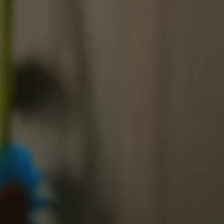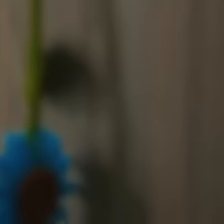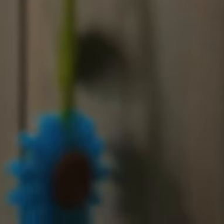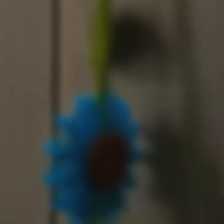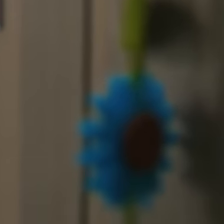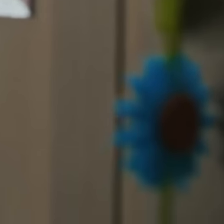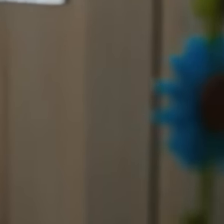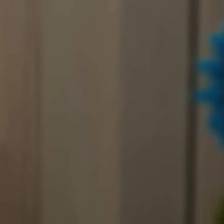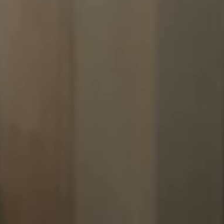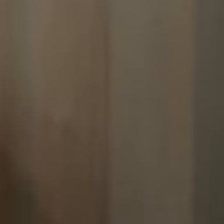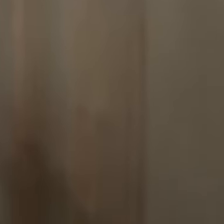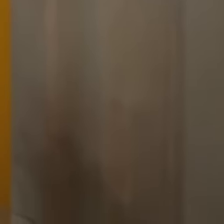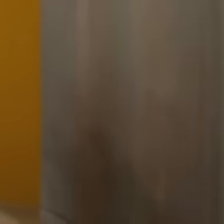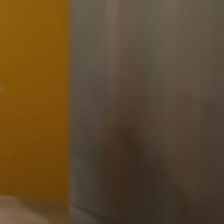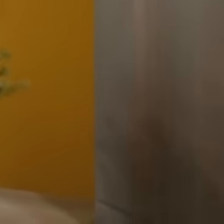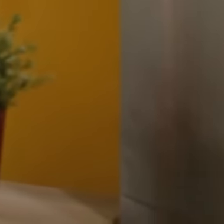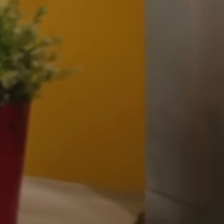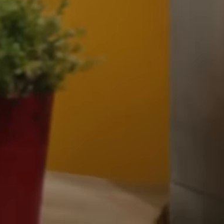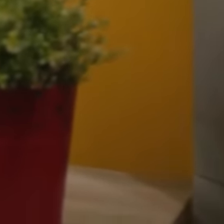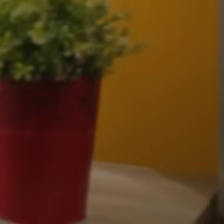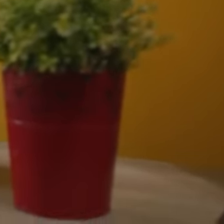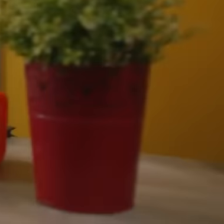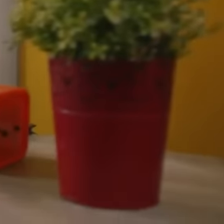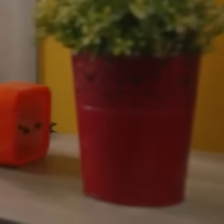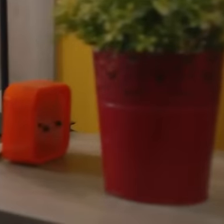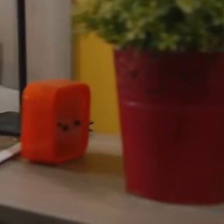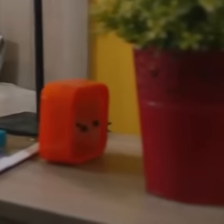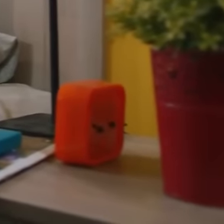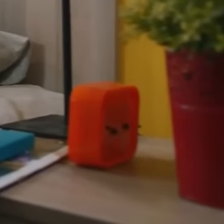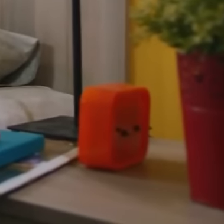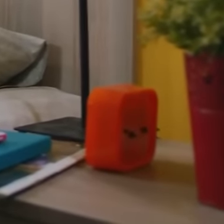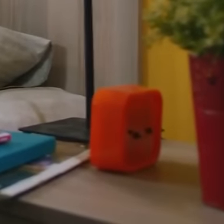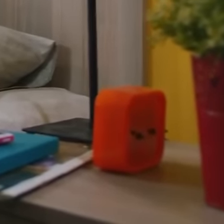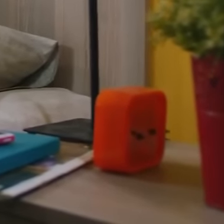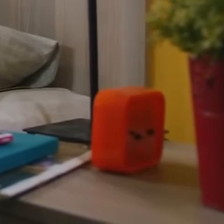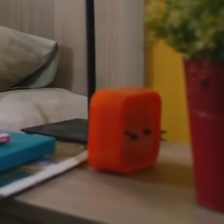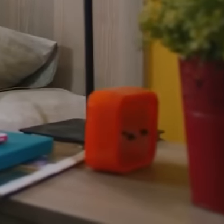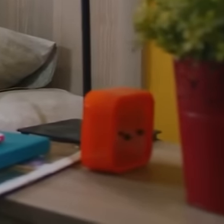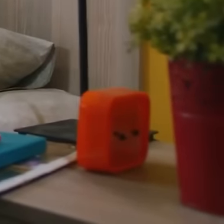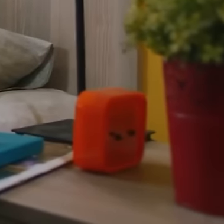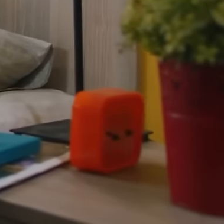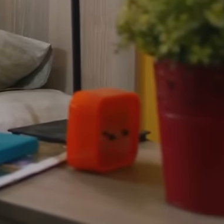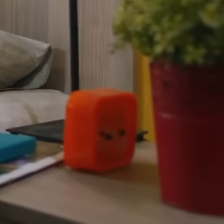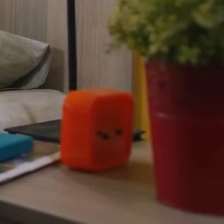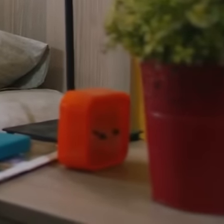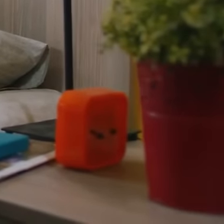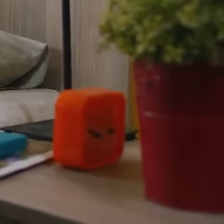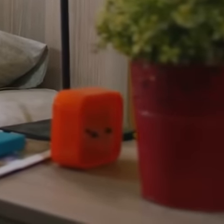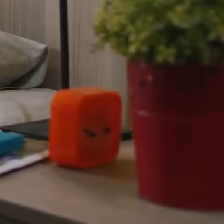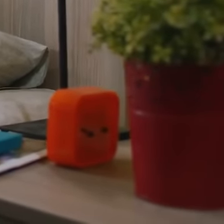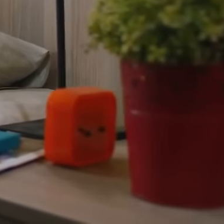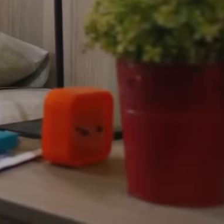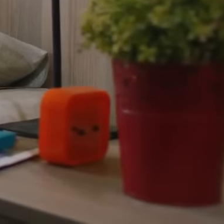hızlı hareketleri geçti. Itır'ın sarı badanalı ferah yatak odası. Kolunda mavi çiçek bir süs takılı